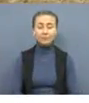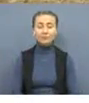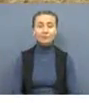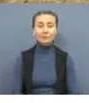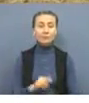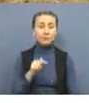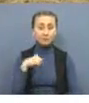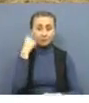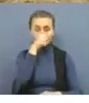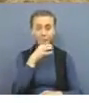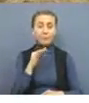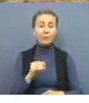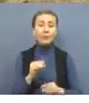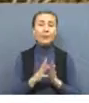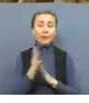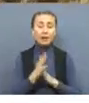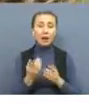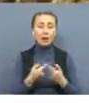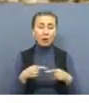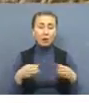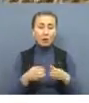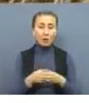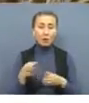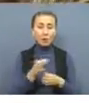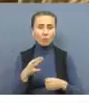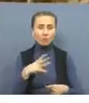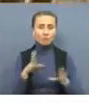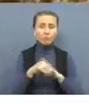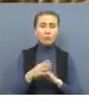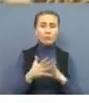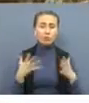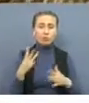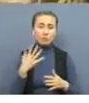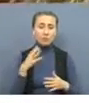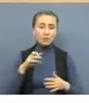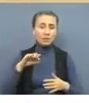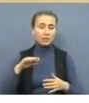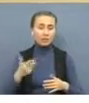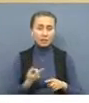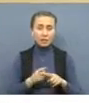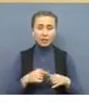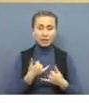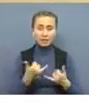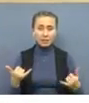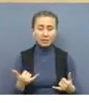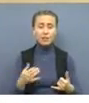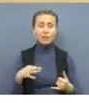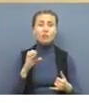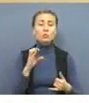В этом году в агропромышленный комплекс области было вложено более 35 миллиардов тенге. Это позволило